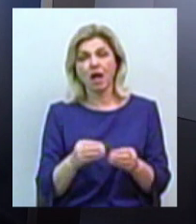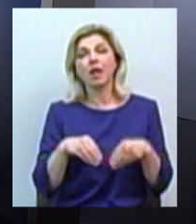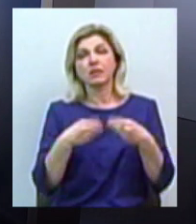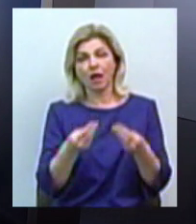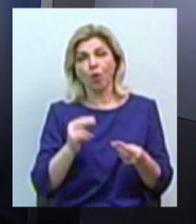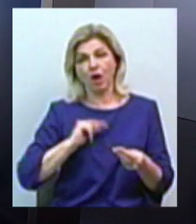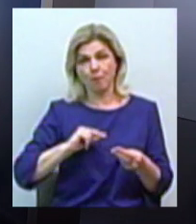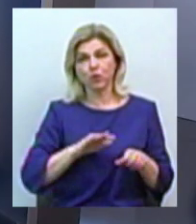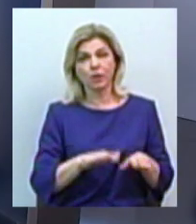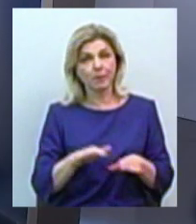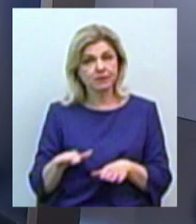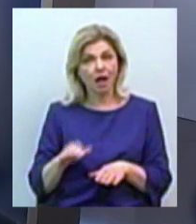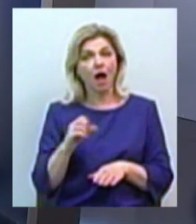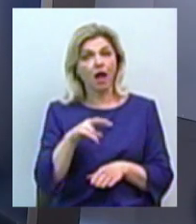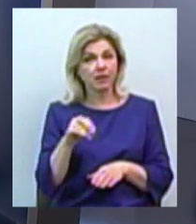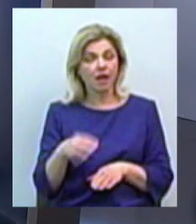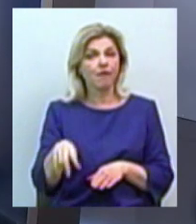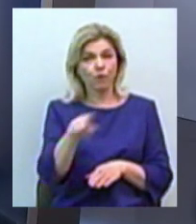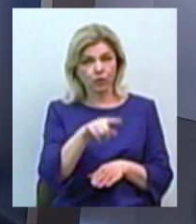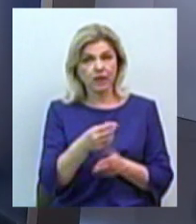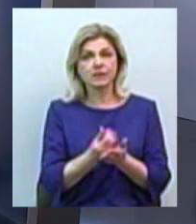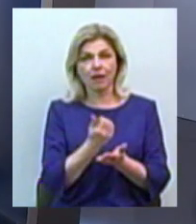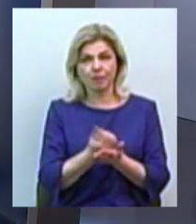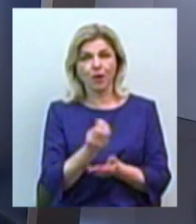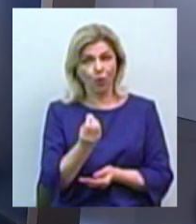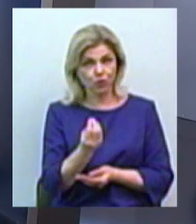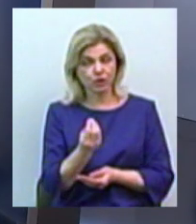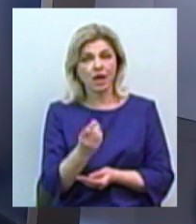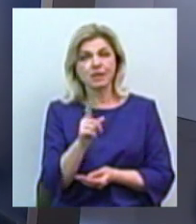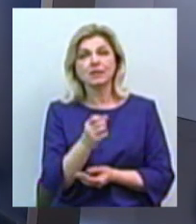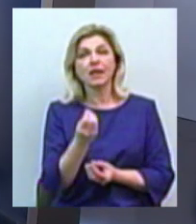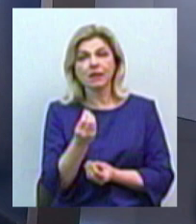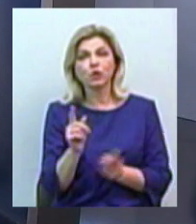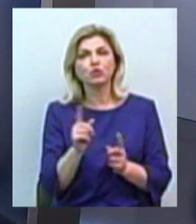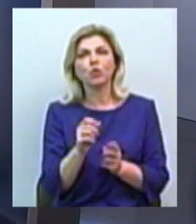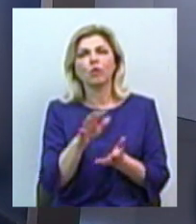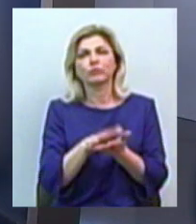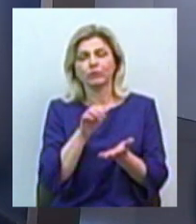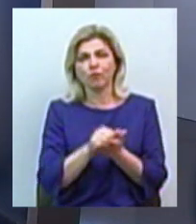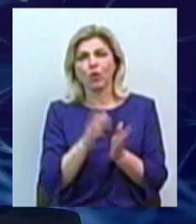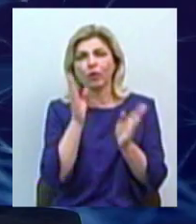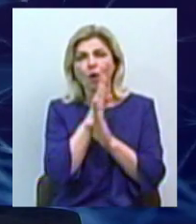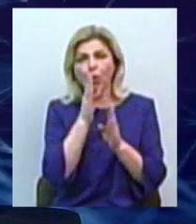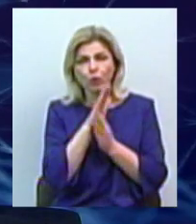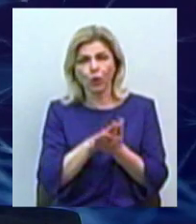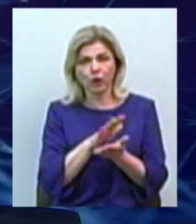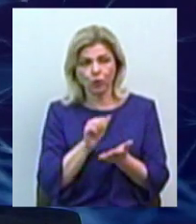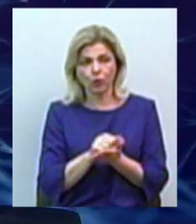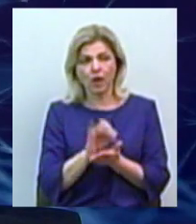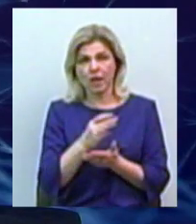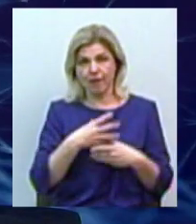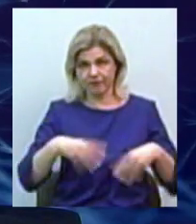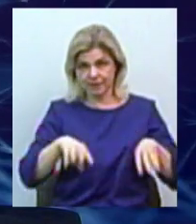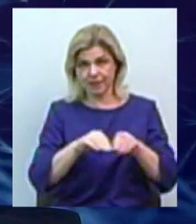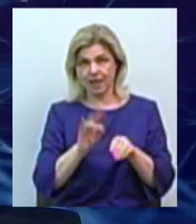місця, але вони заробляють кошти за рахунок того, що руйнують інфраструктуру, забруднюють екологію. І всі ми,